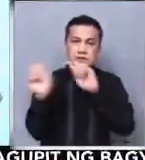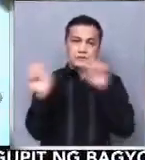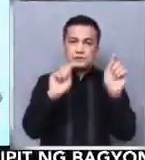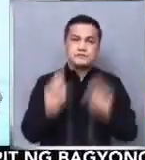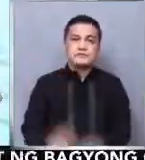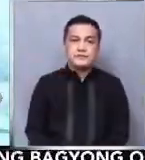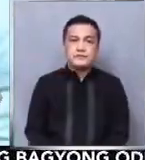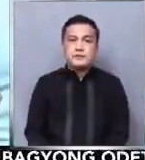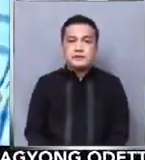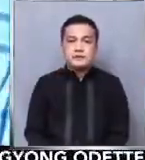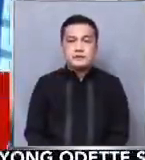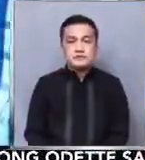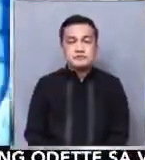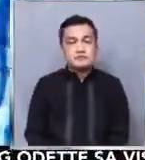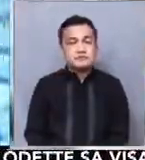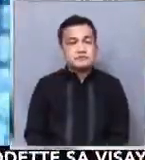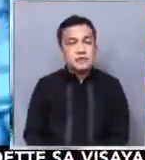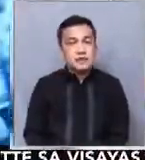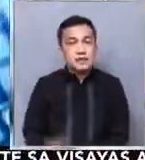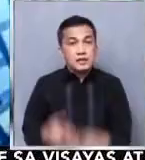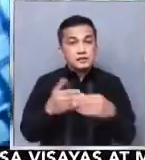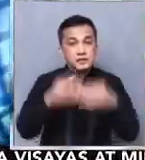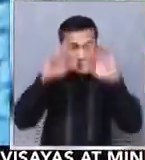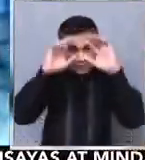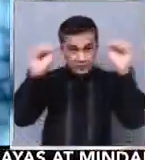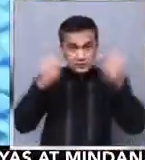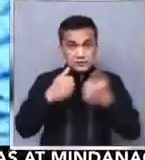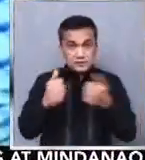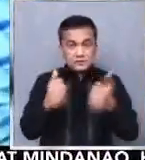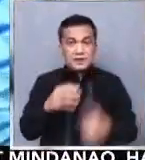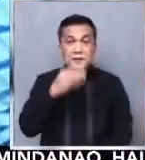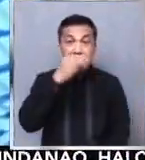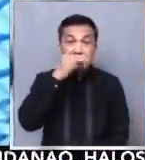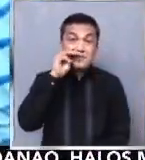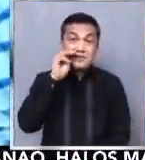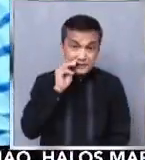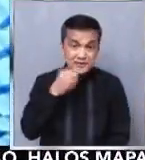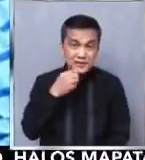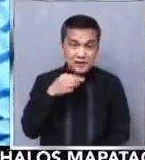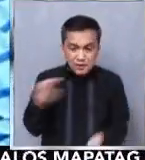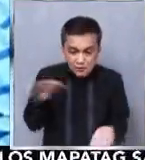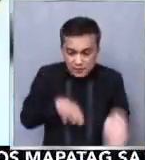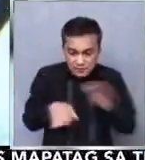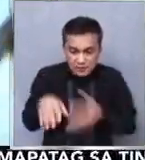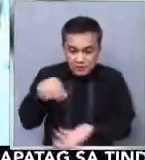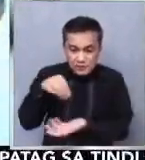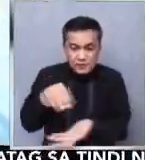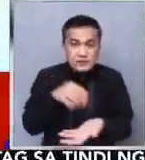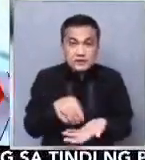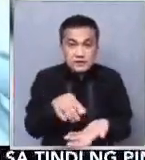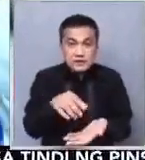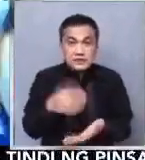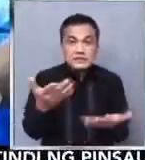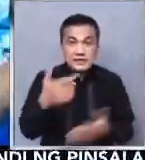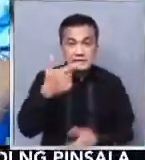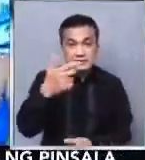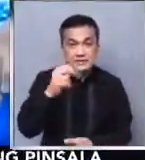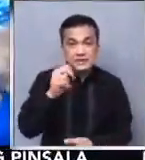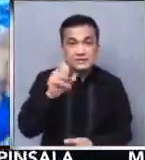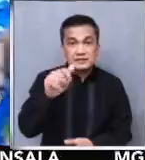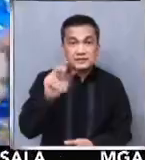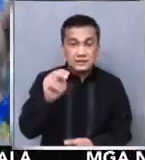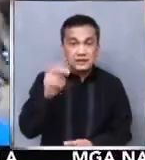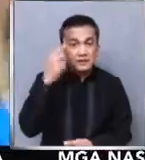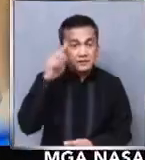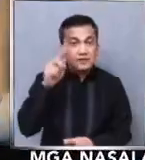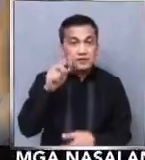Pinaunahan ni presidential aspirant Senator Manny Pacquiao ang repacking ng mga relief goods sa General Santos City para sa mga naapektuhan ng bagyong Odette sa